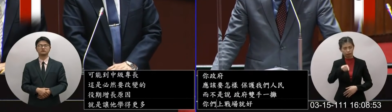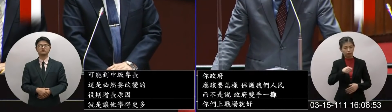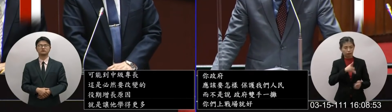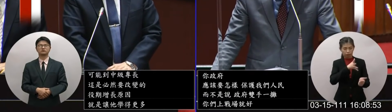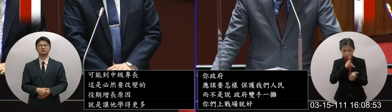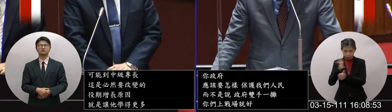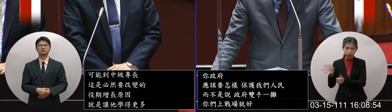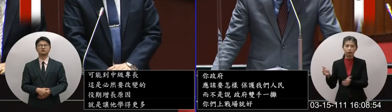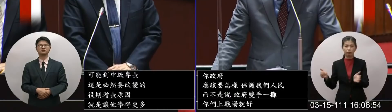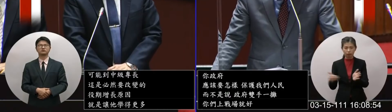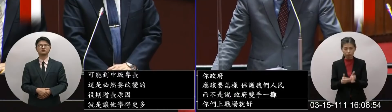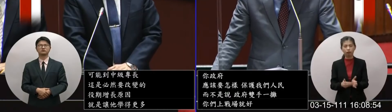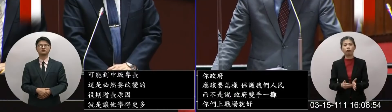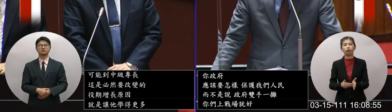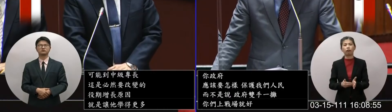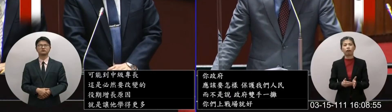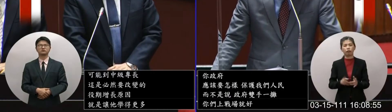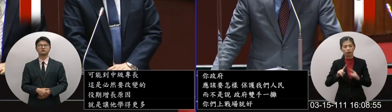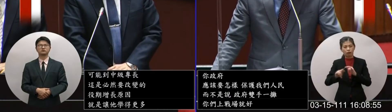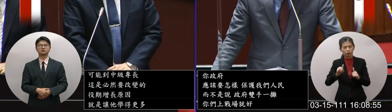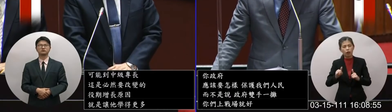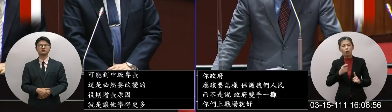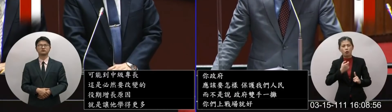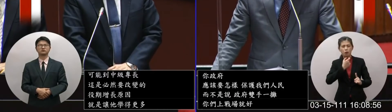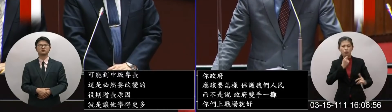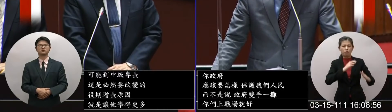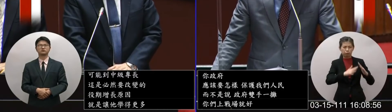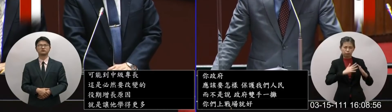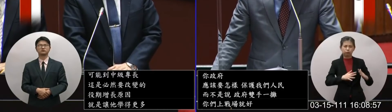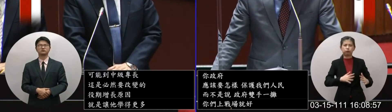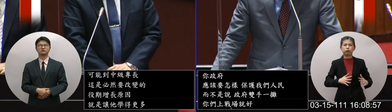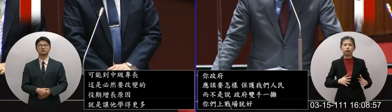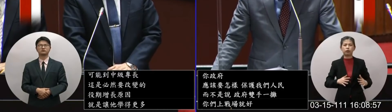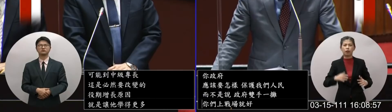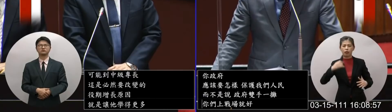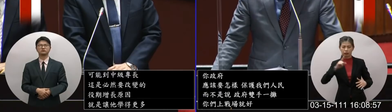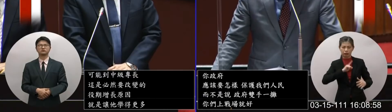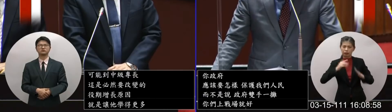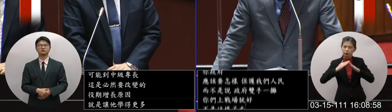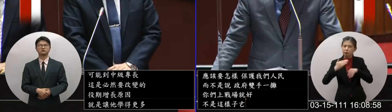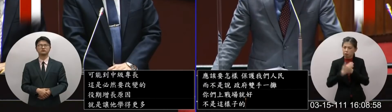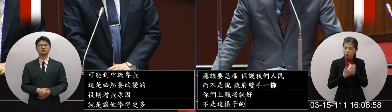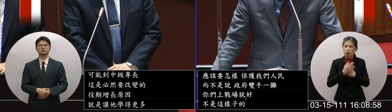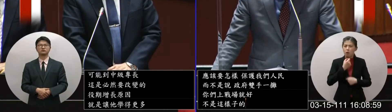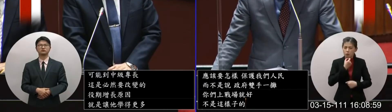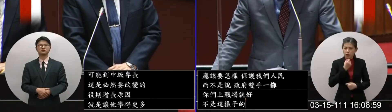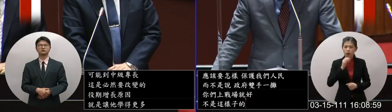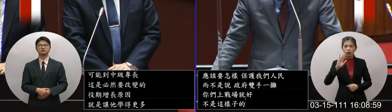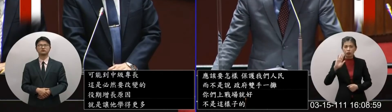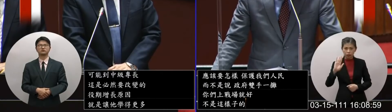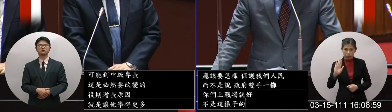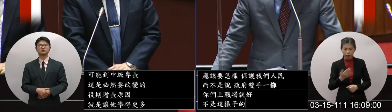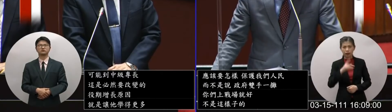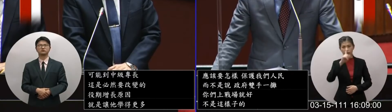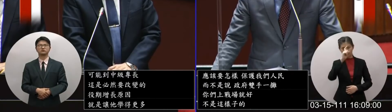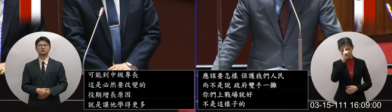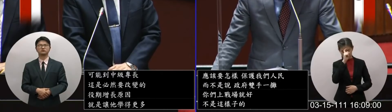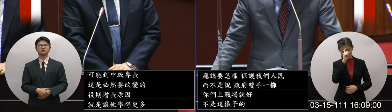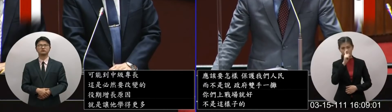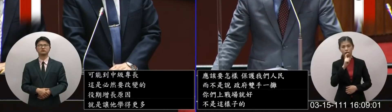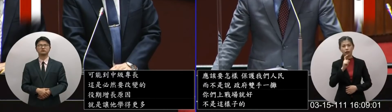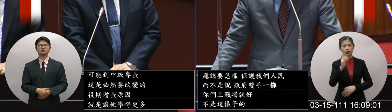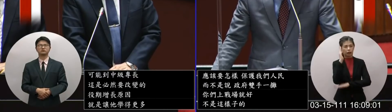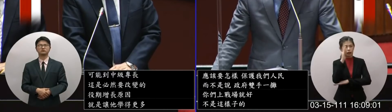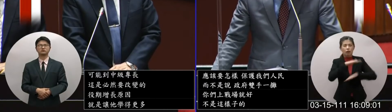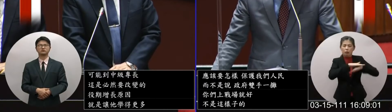诉我们就是国人都愿意为国家而战啊，为保护自己的家园而战啊，但是国人更希望